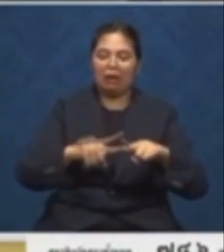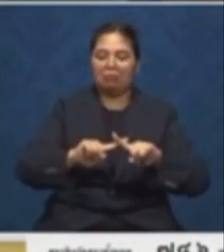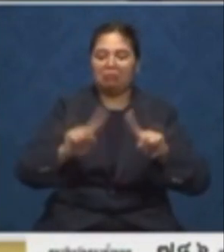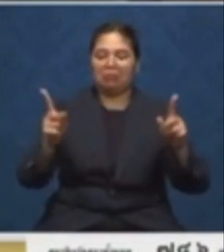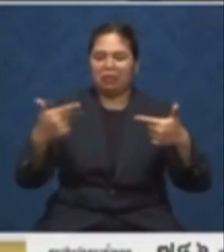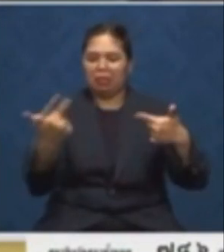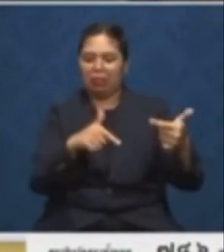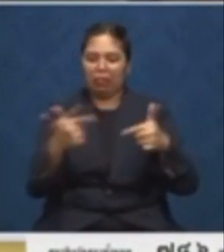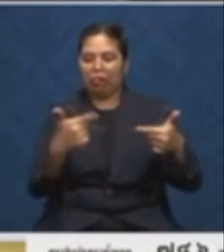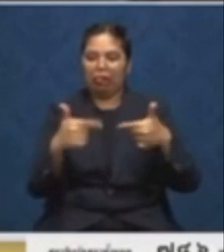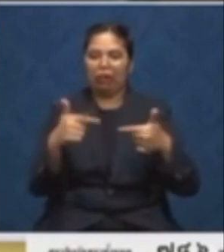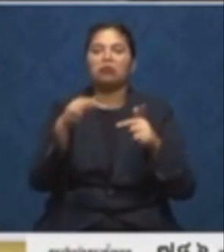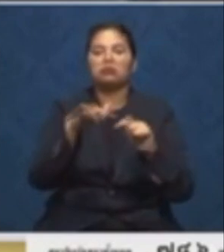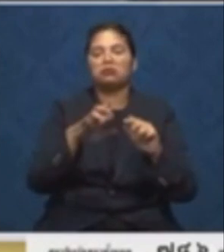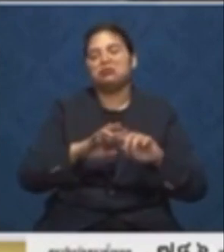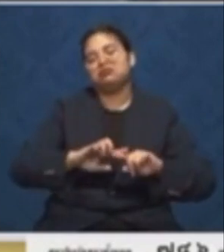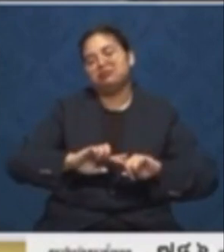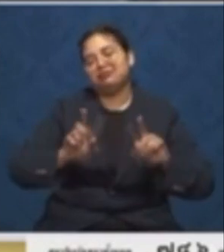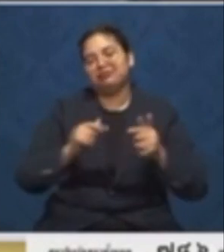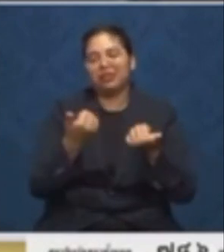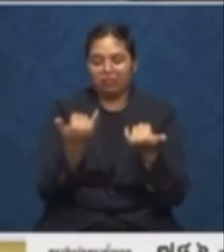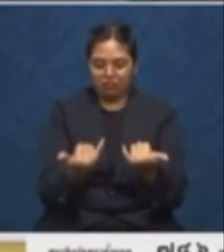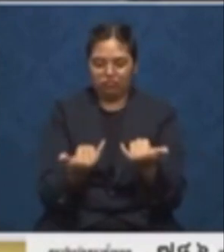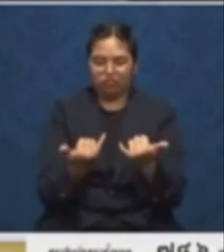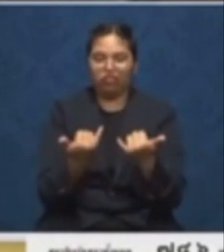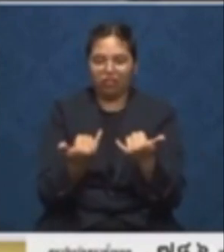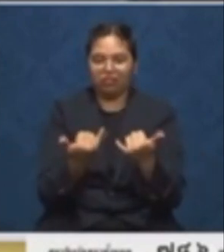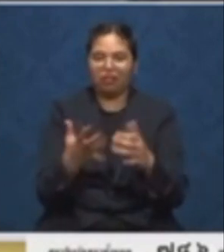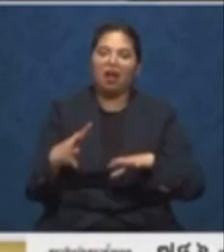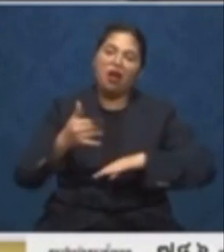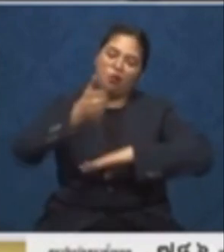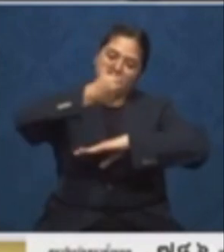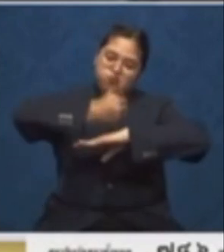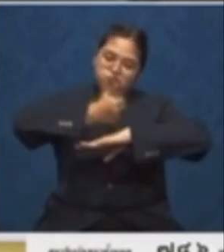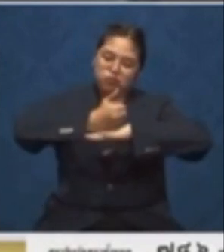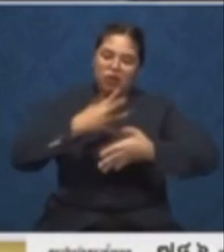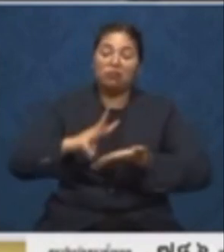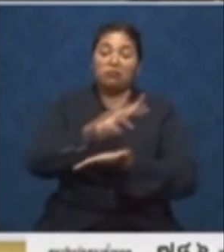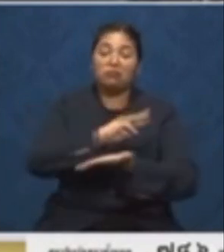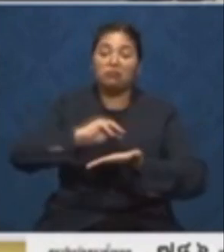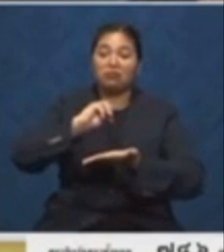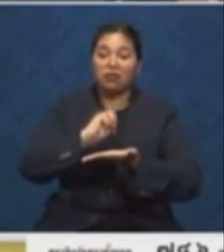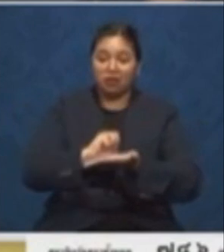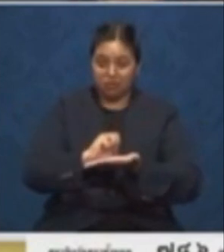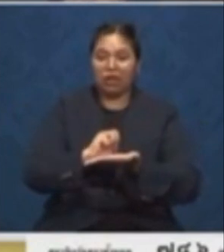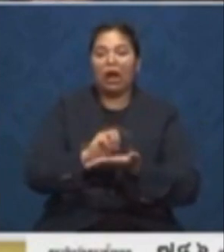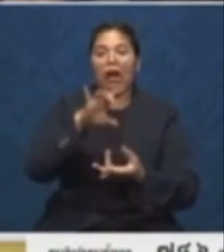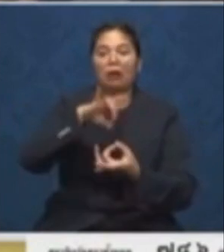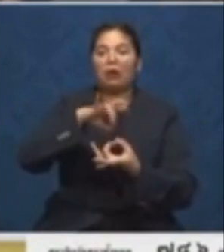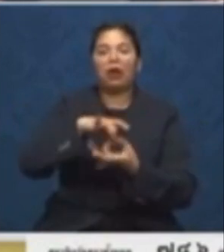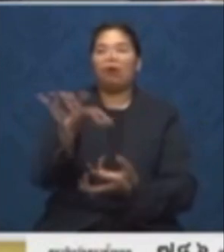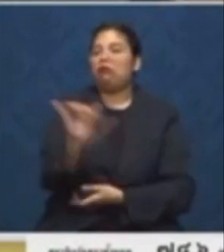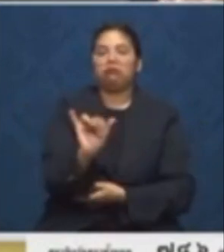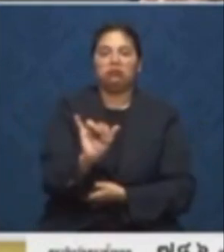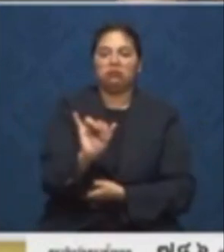ปเตะทวงกันมาจนกระทั่งบัดนี้ยังไม่มีอธิการบดีนี่คือการเมืองในมหาวิทยาลัย